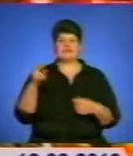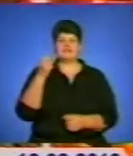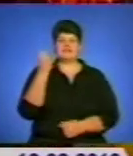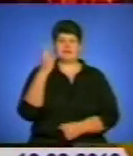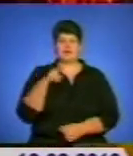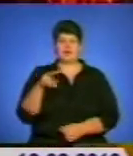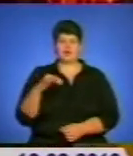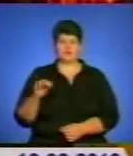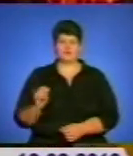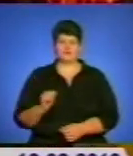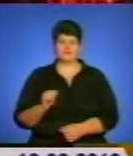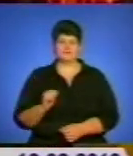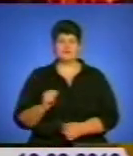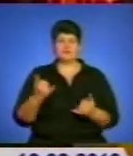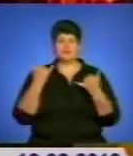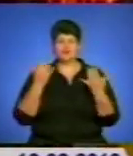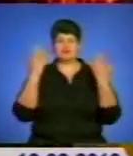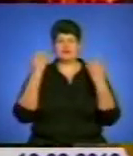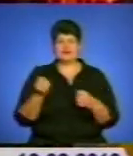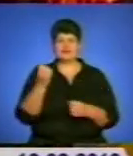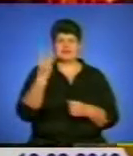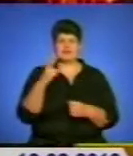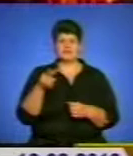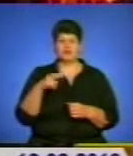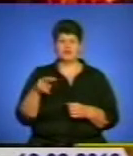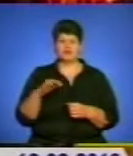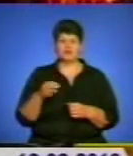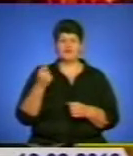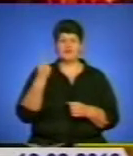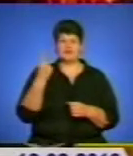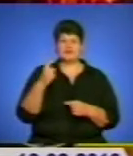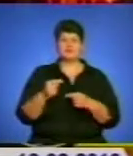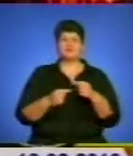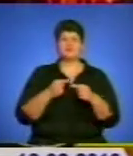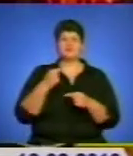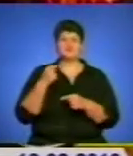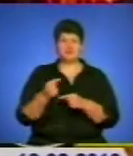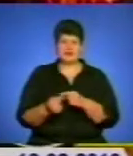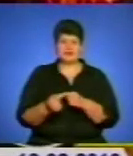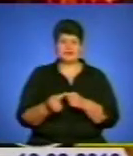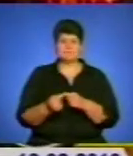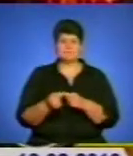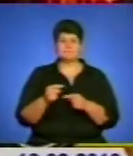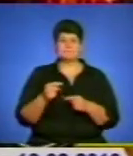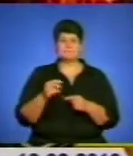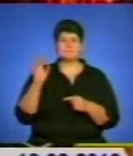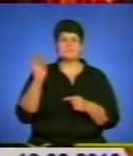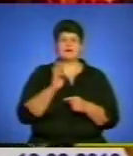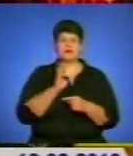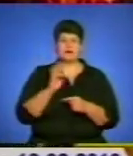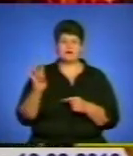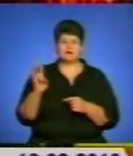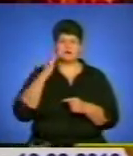лютого. І саме сьогоднішній день, 12 лютого, в 11 столітті, патріарху Константинопольському